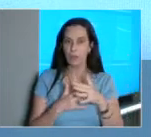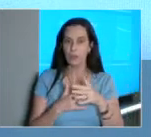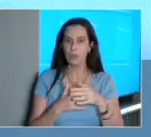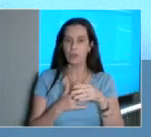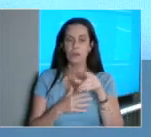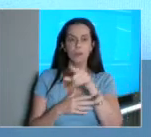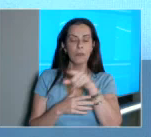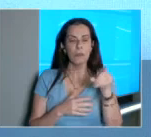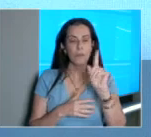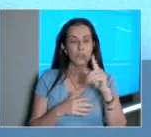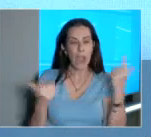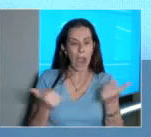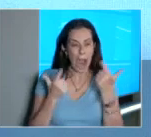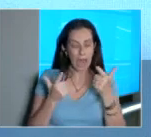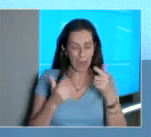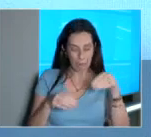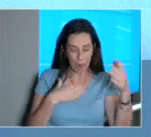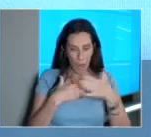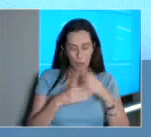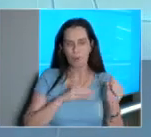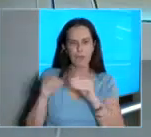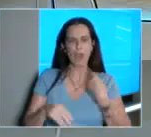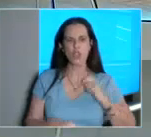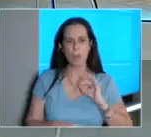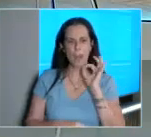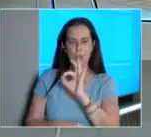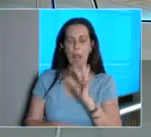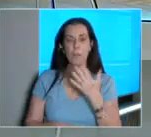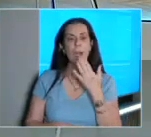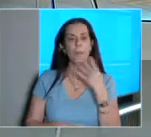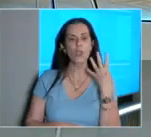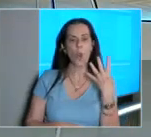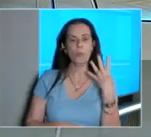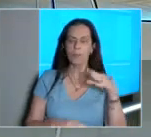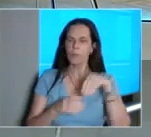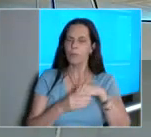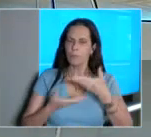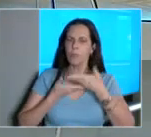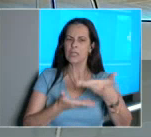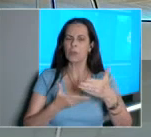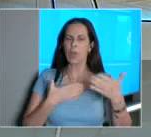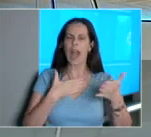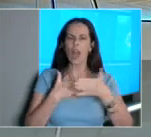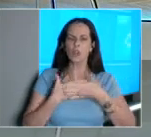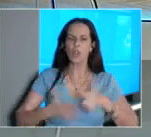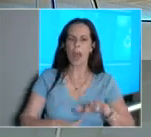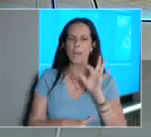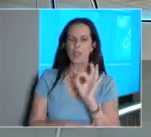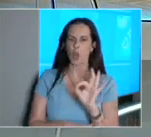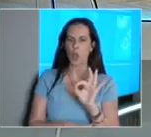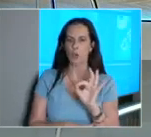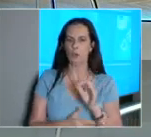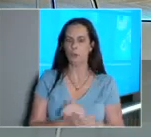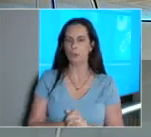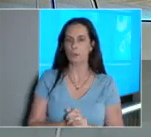החוגגים באירוע יועברו לשירותי הביטחון, וכל זאת למה? כי ארבעה יהודים השתתפו באותה מסיבת חתונת בנו